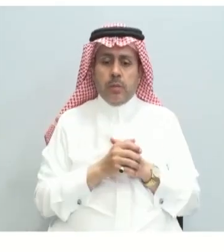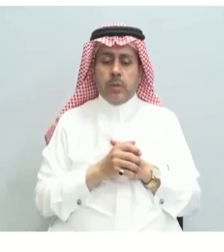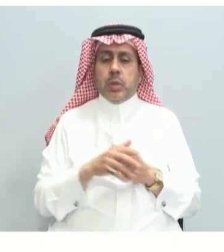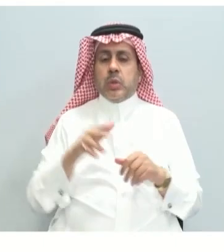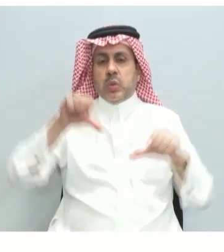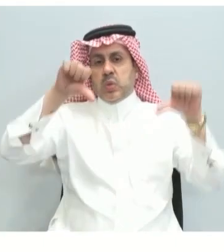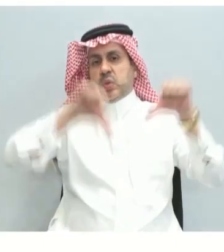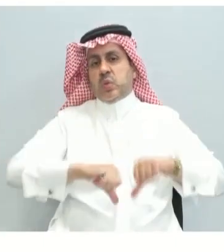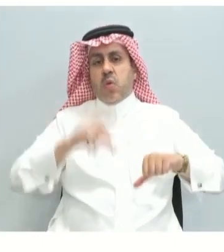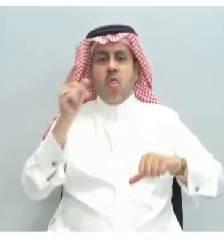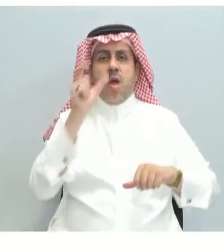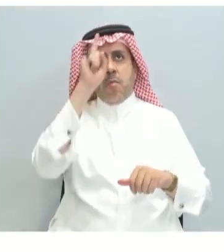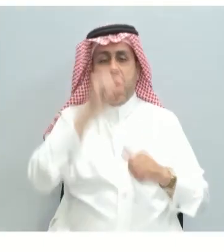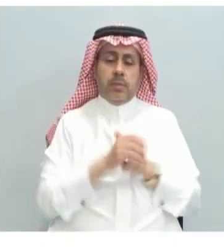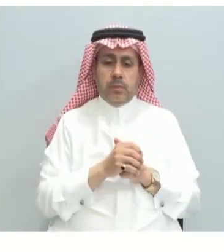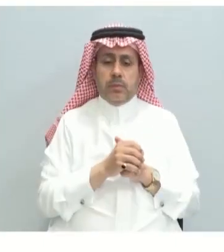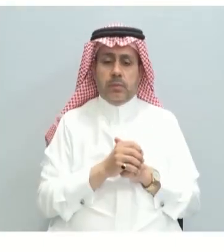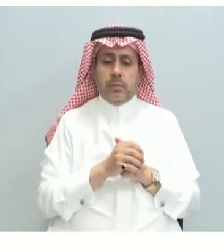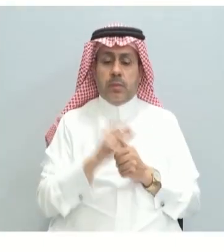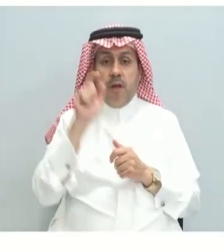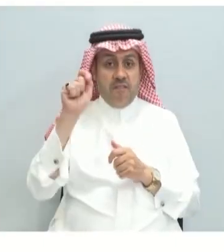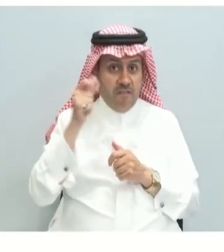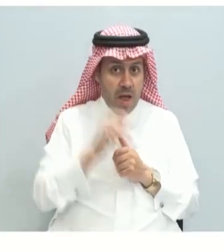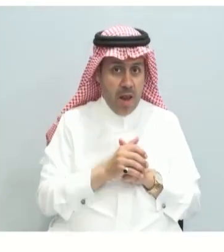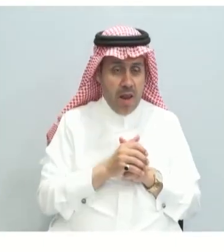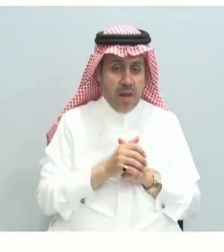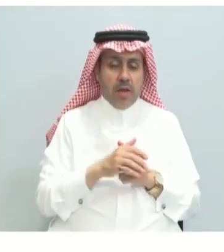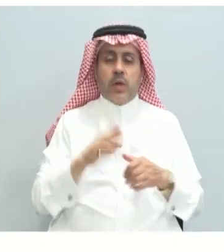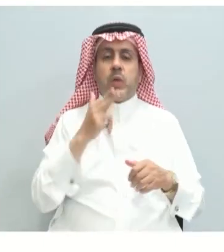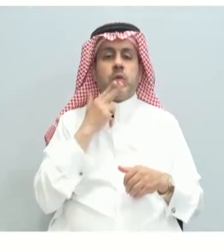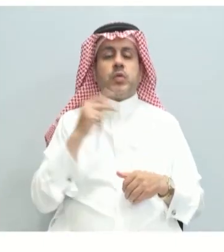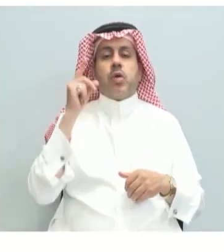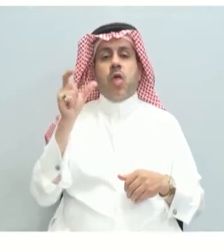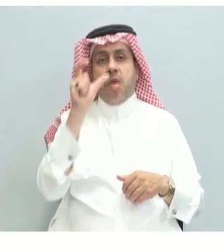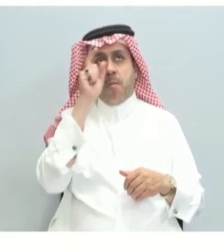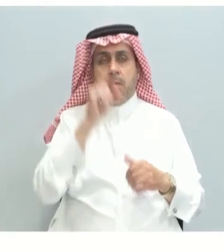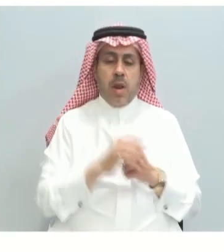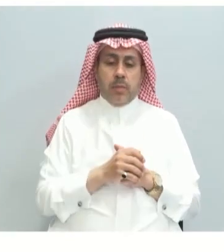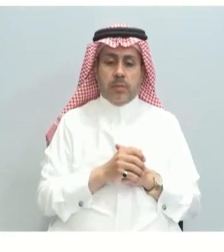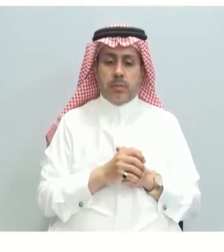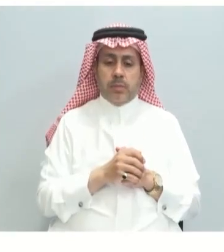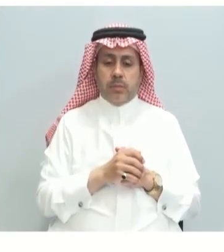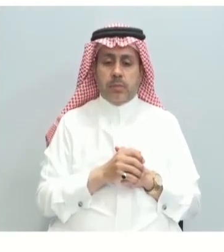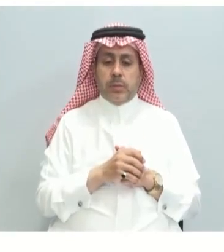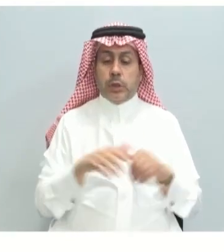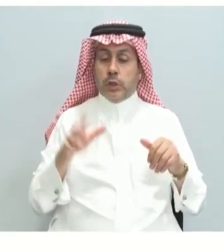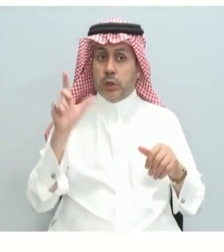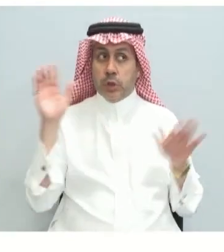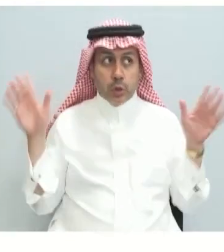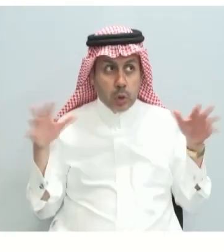فيه سوء ظن بالله، أما الفعل أحسنتم حسن ظن بالله، في